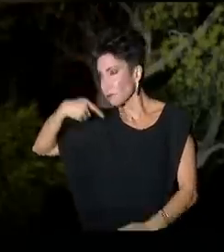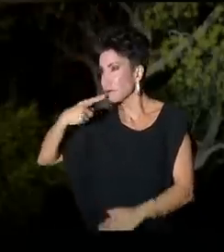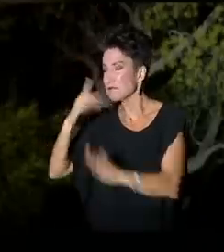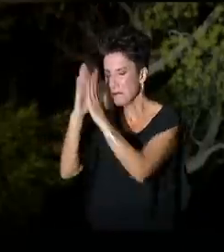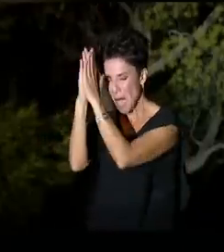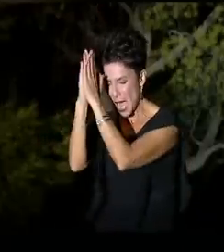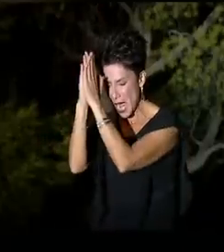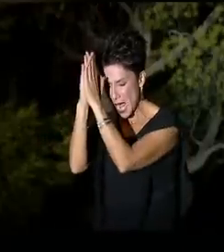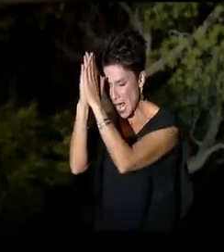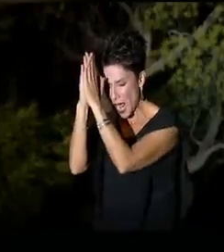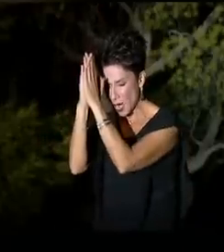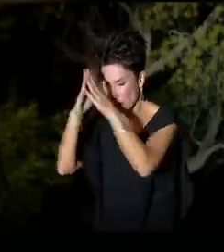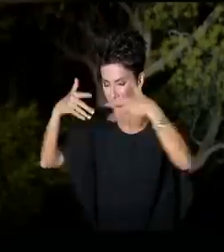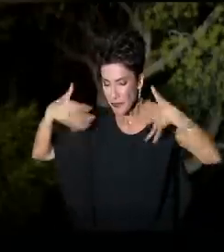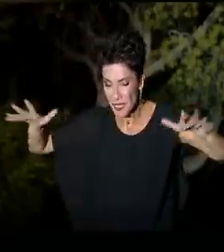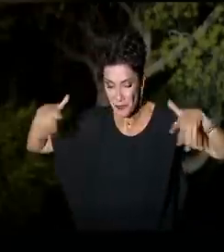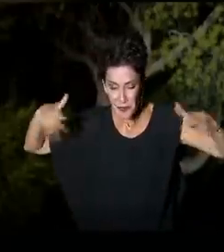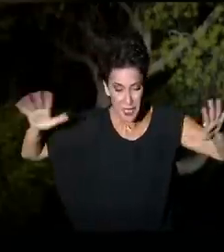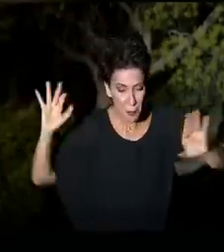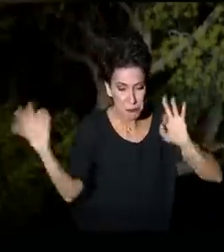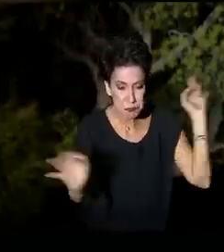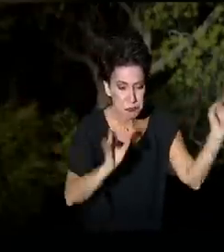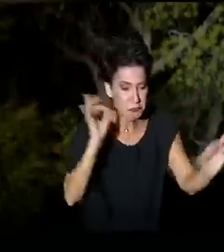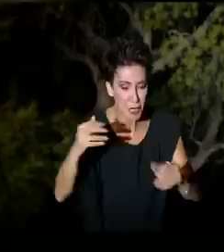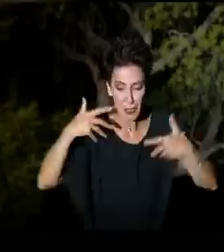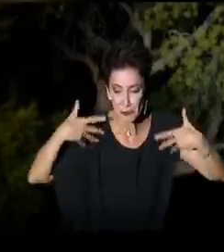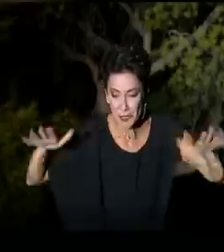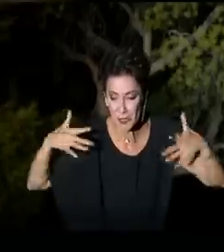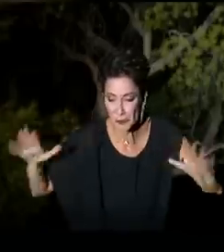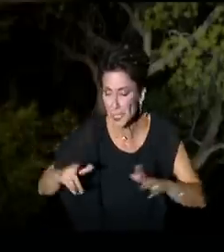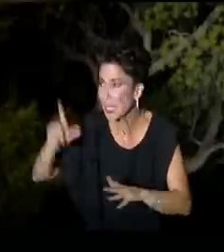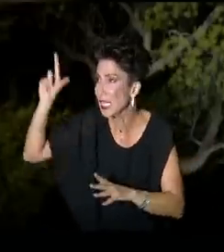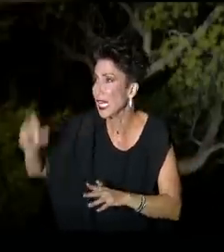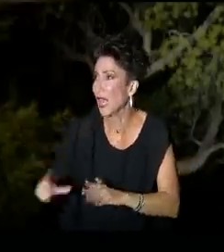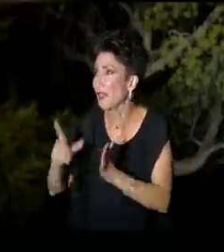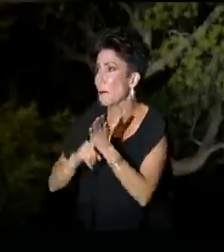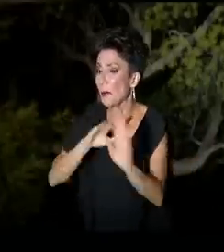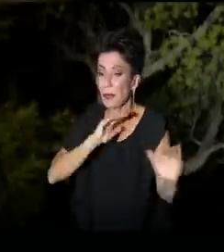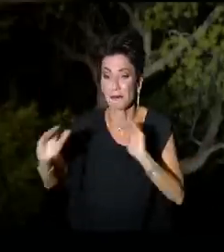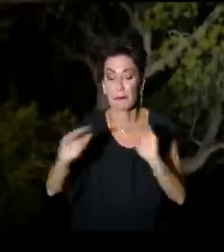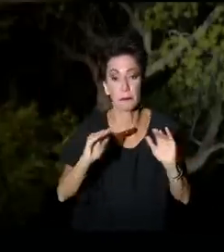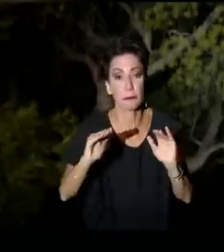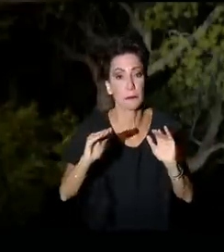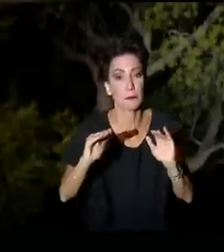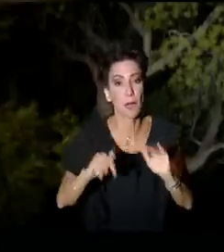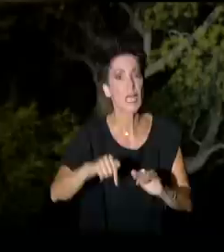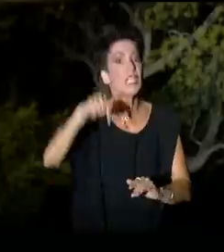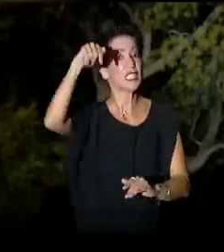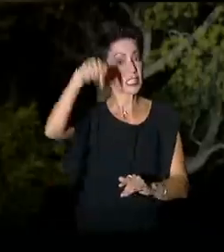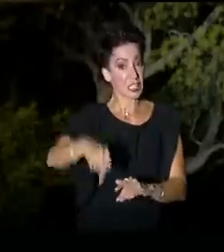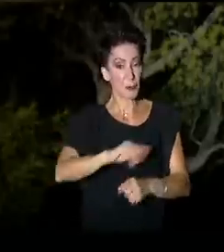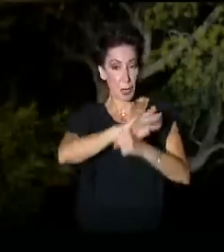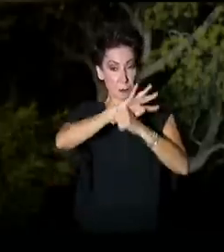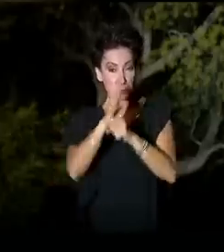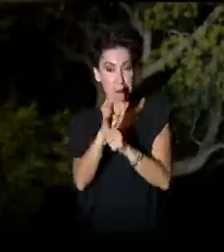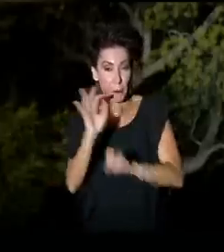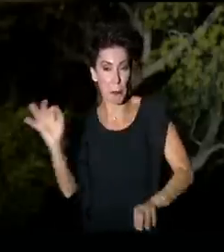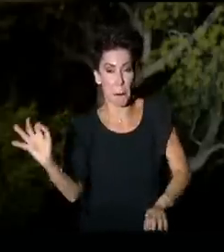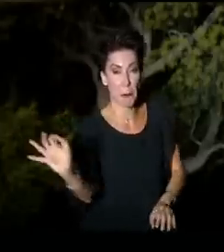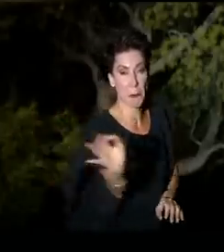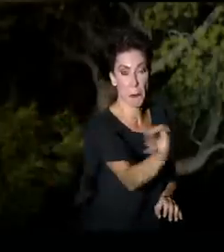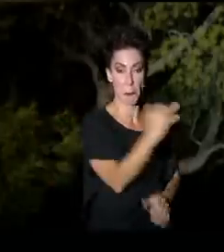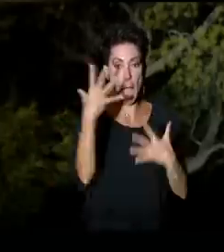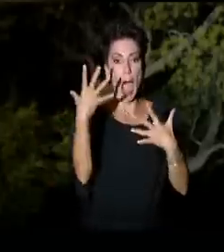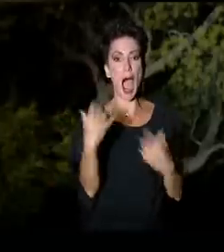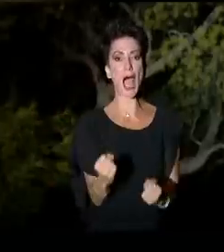που πολιορκεί σήμερα τον κόσμο ολόκληρο, καταφύγιο και όπλο μας